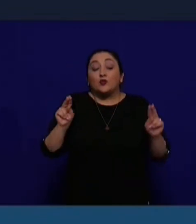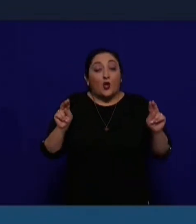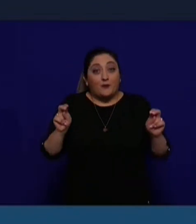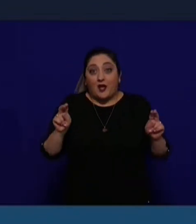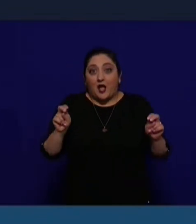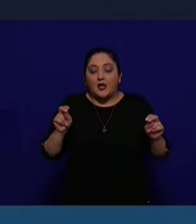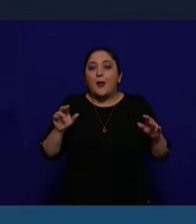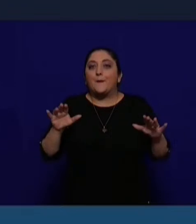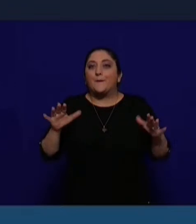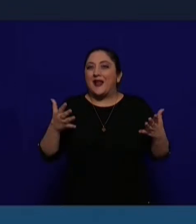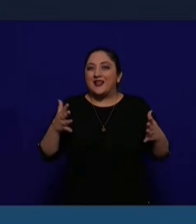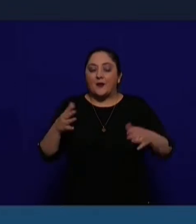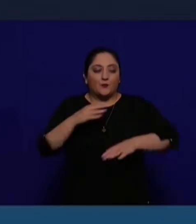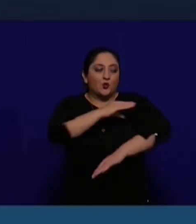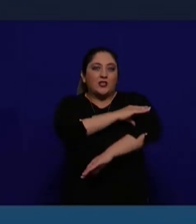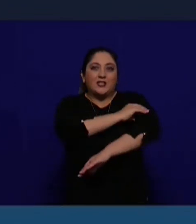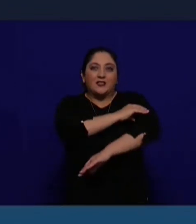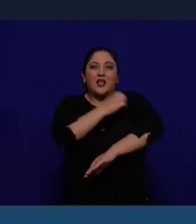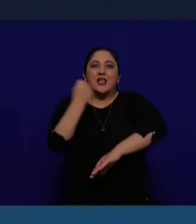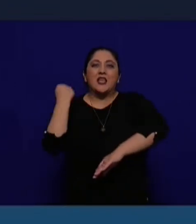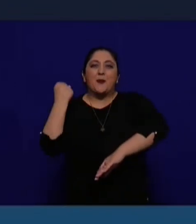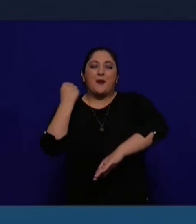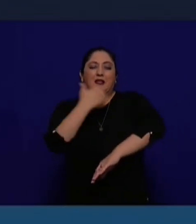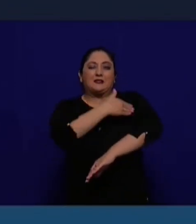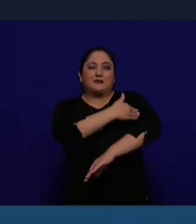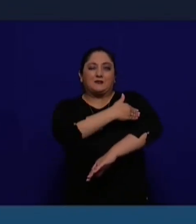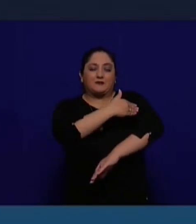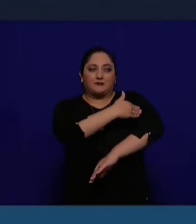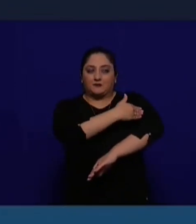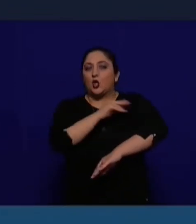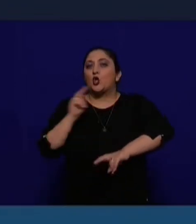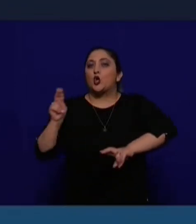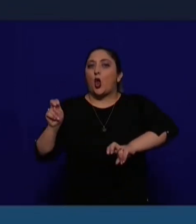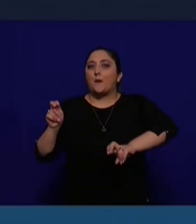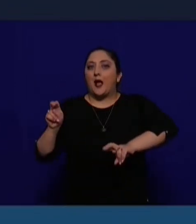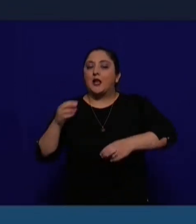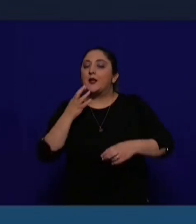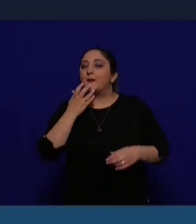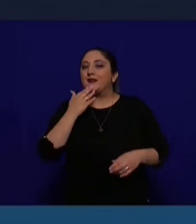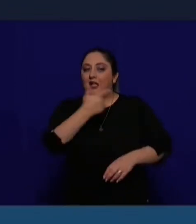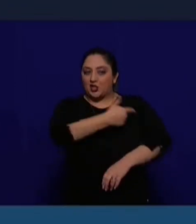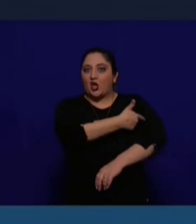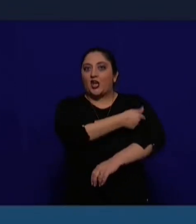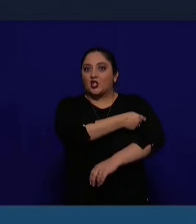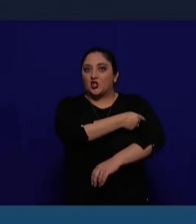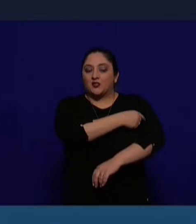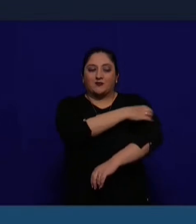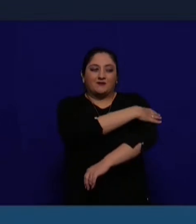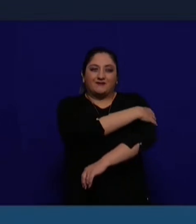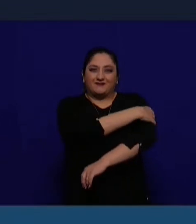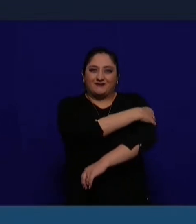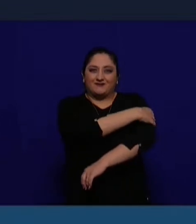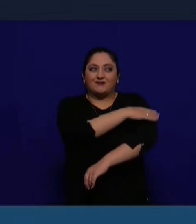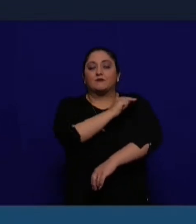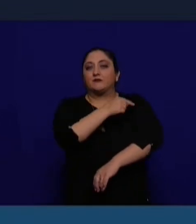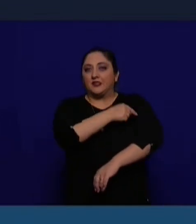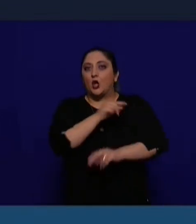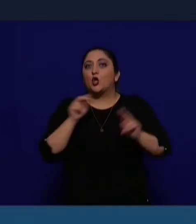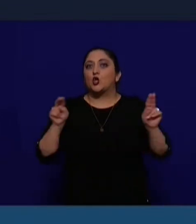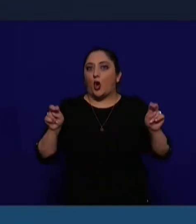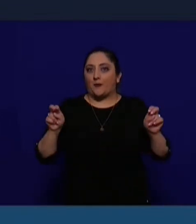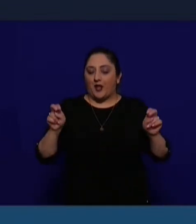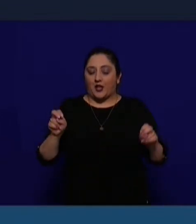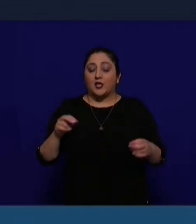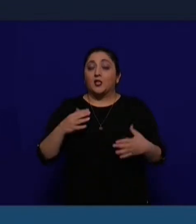jkollok ibbusija fil-lid fejn ħadd it-tilqima, tajjeb dan kwalinkwa injection li tieħu ħajkollok ċertu reazzjoni. Sintomi